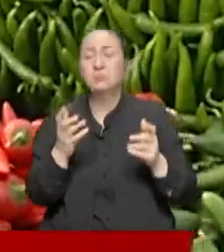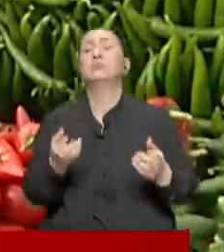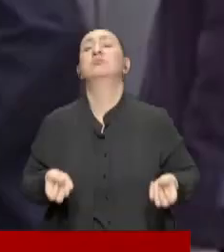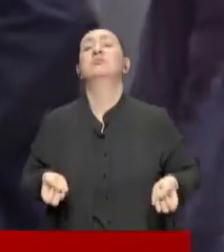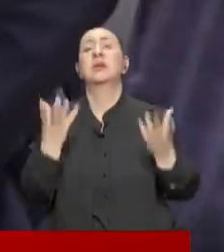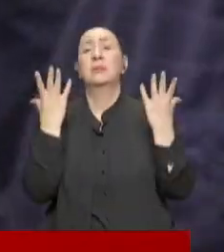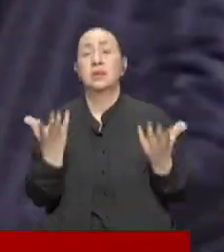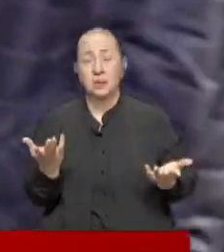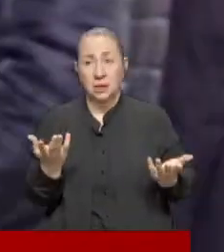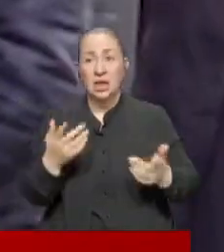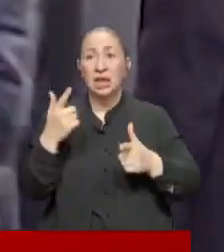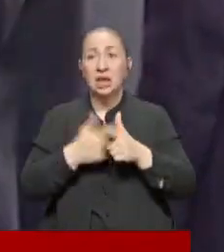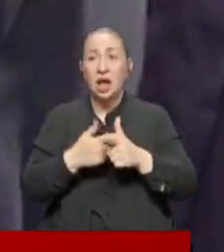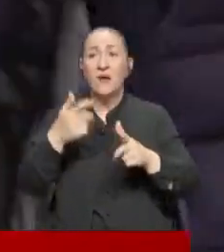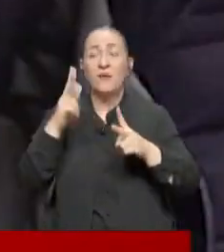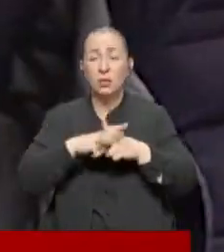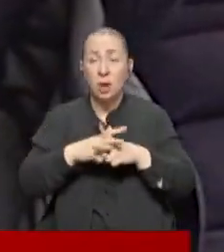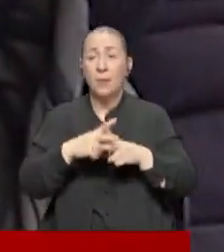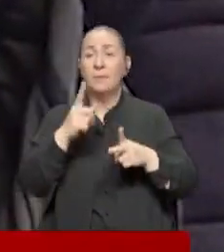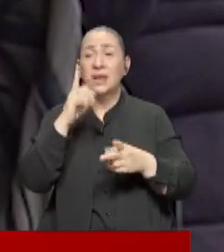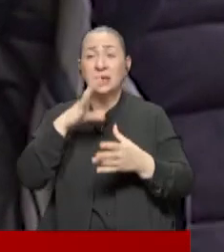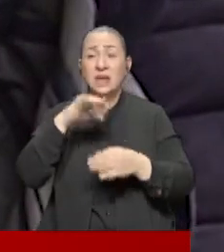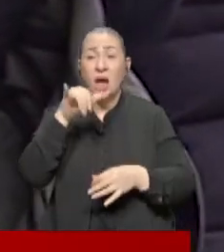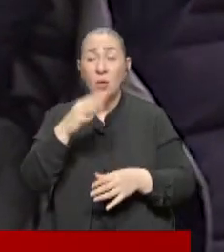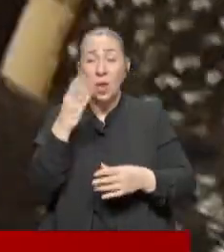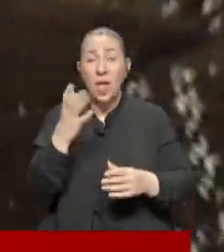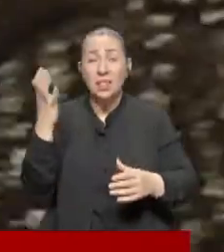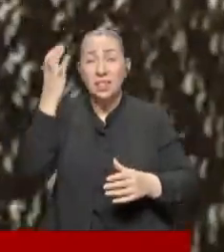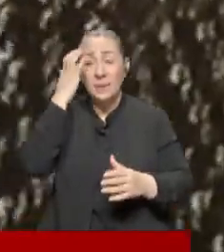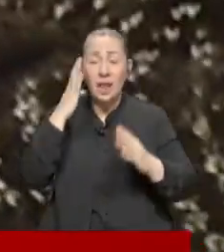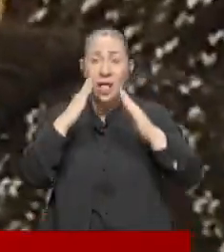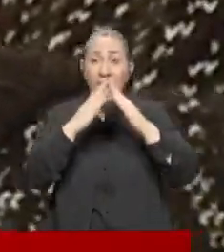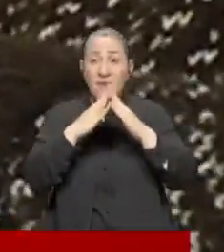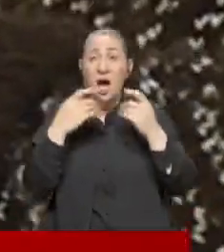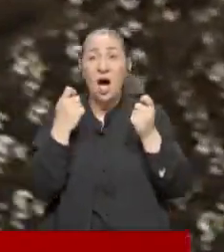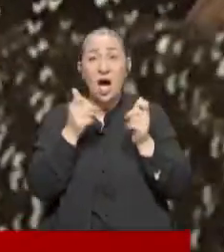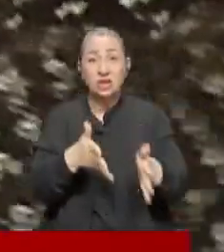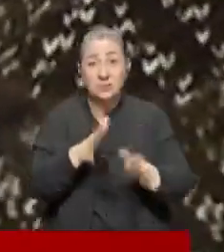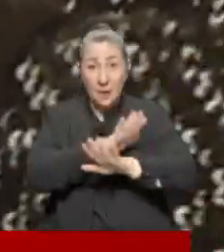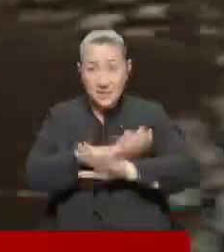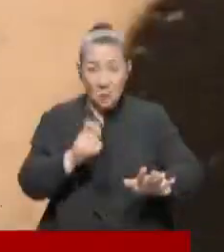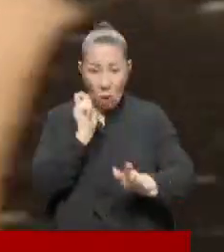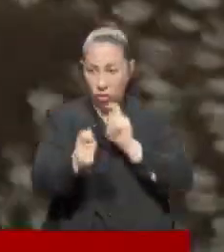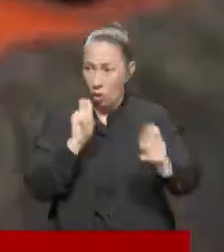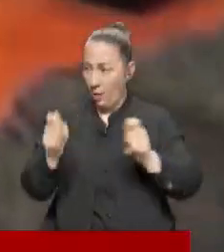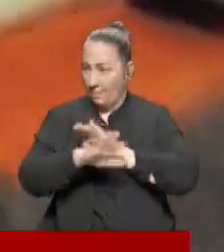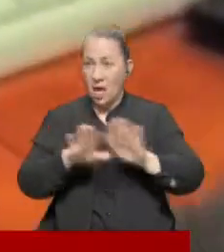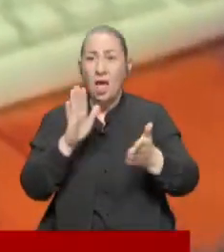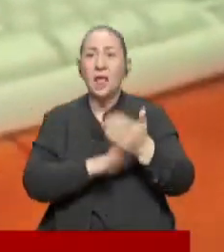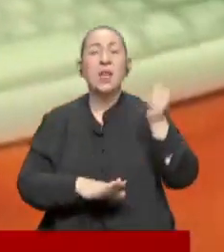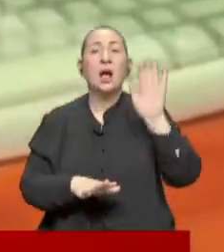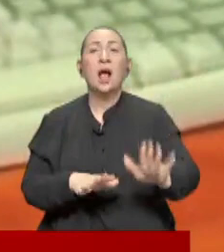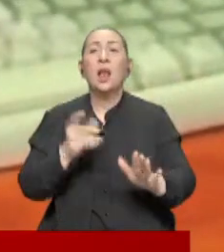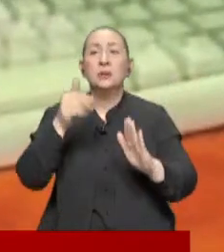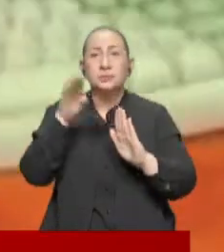yetmedi ihtiyaçlara. Kira, faturalar gibi bir insan hakkı olan en temel barınma ihtiyacı harcamasını yaptıktan sonra elinde kalan her